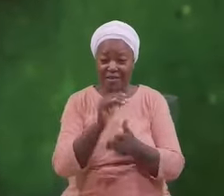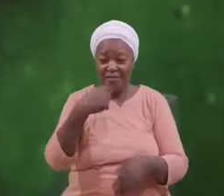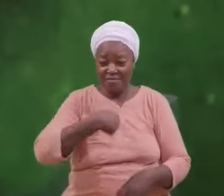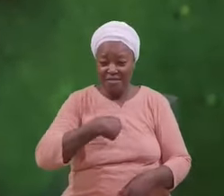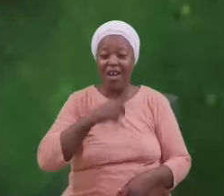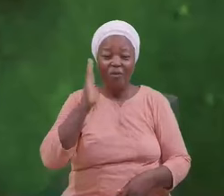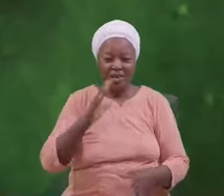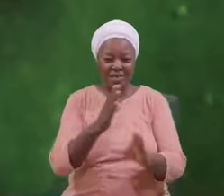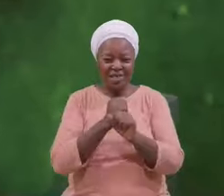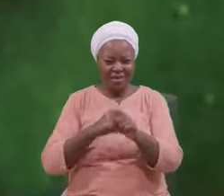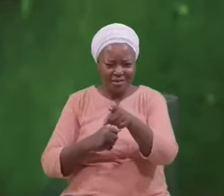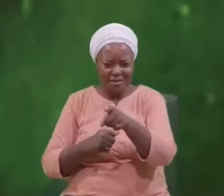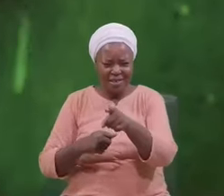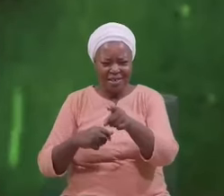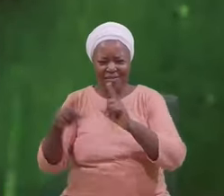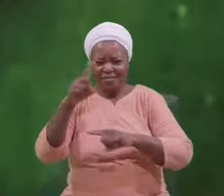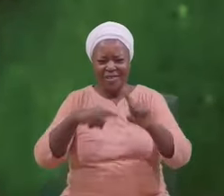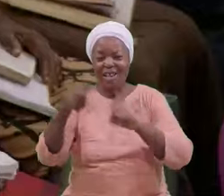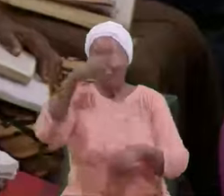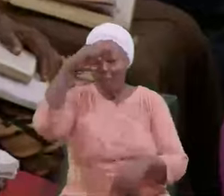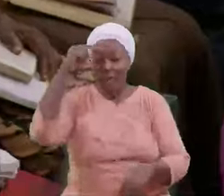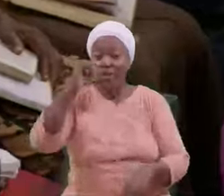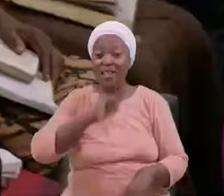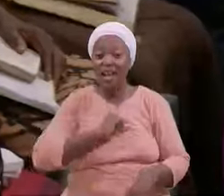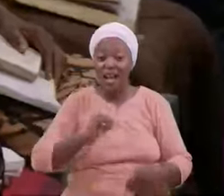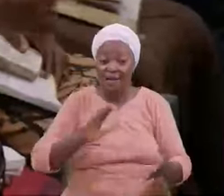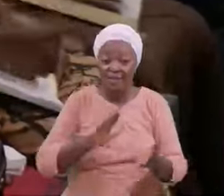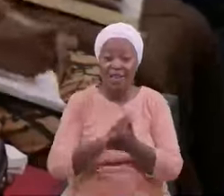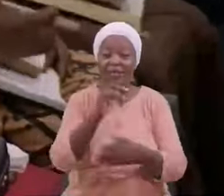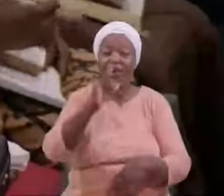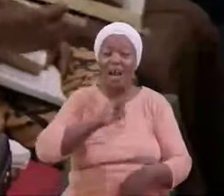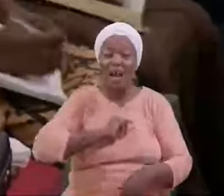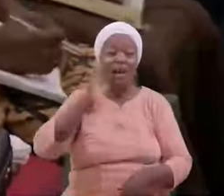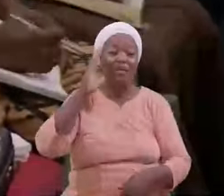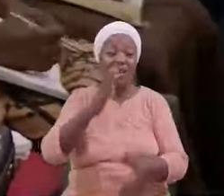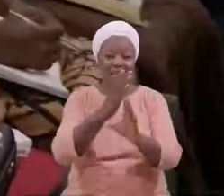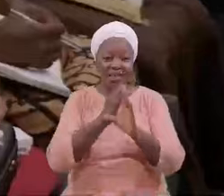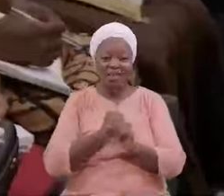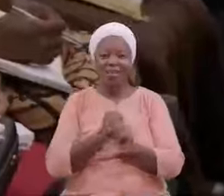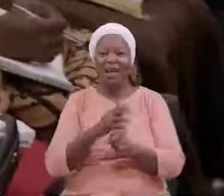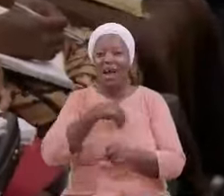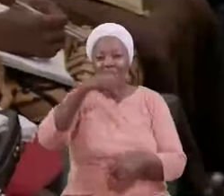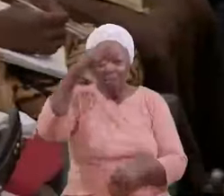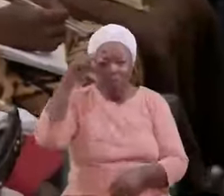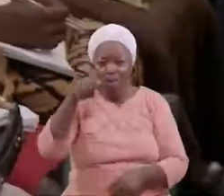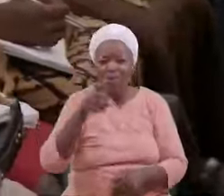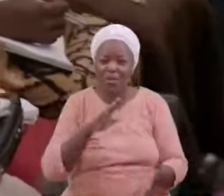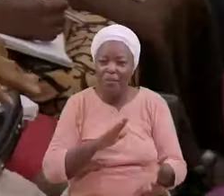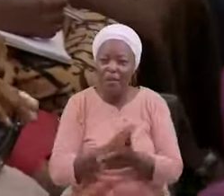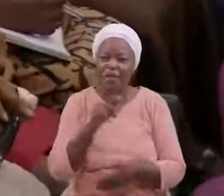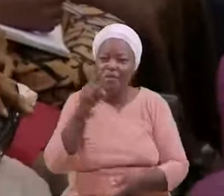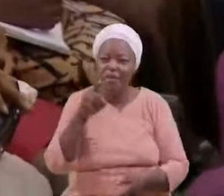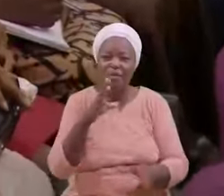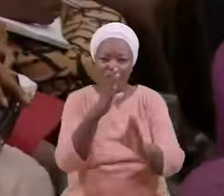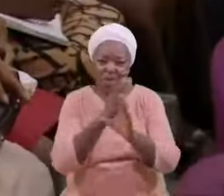crois, je vais recevoir. Parce que vous croyez, vous allez recevoir au nom de